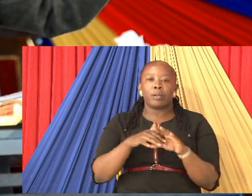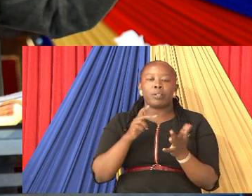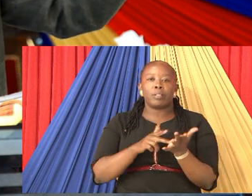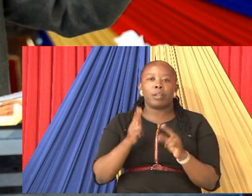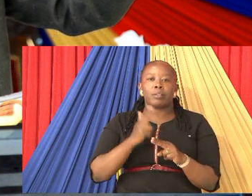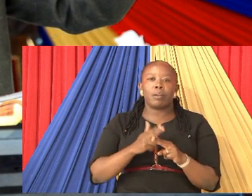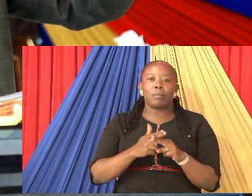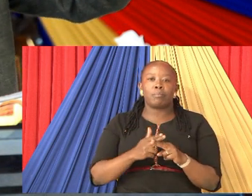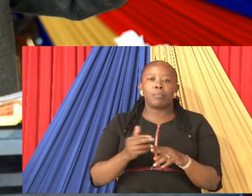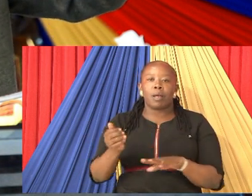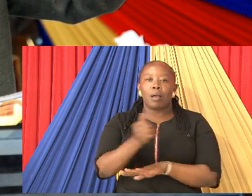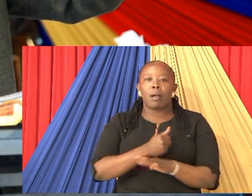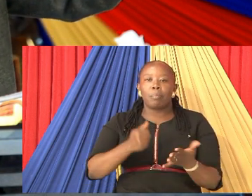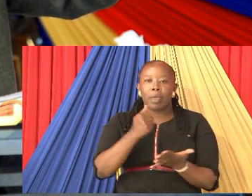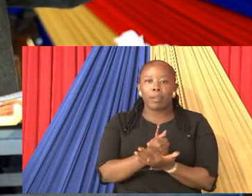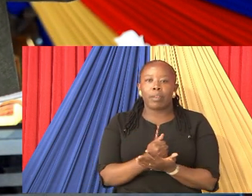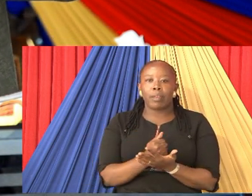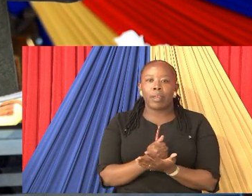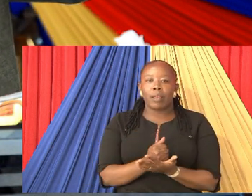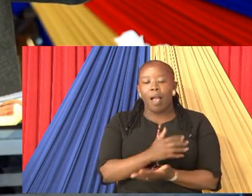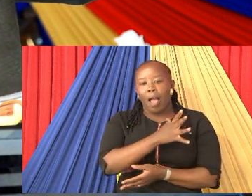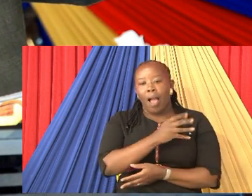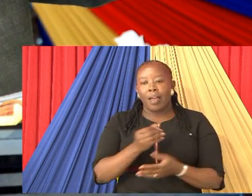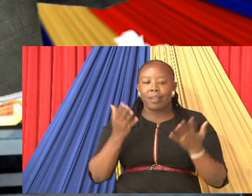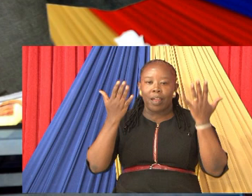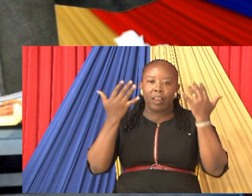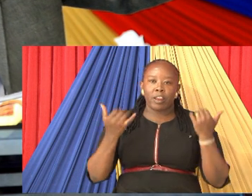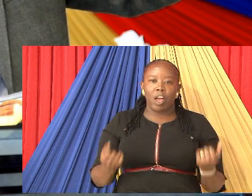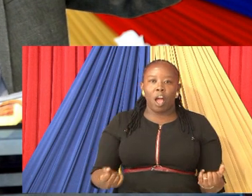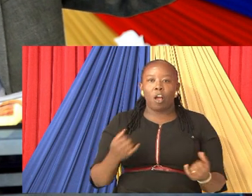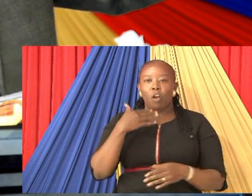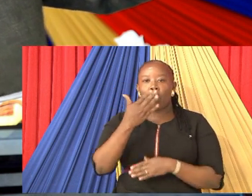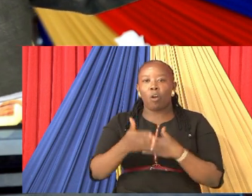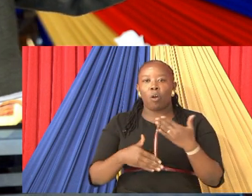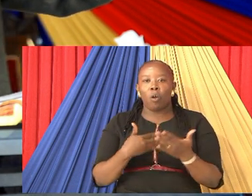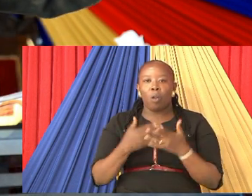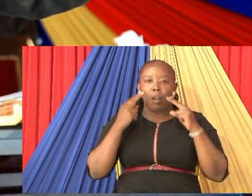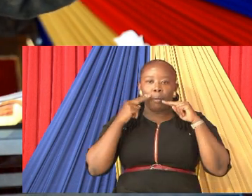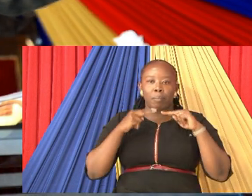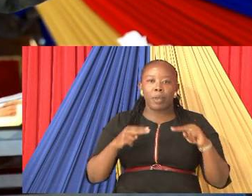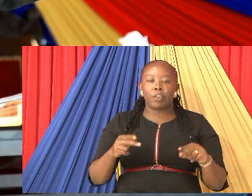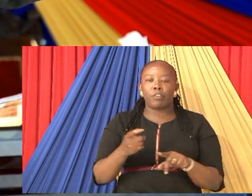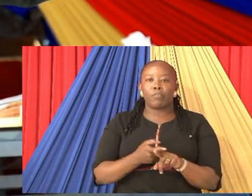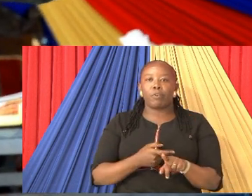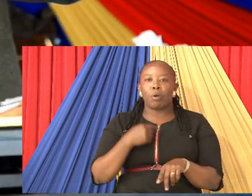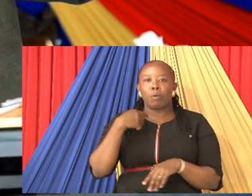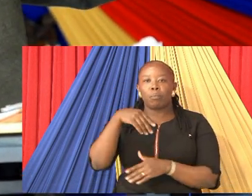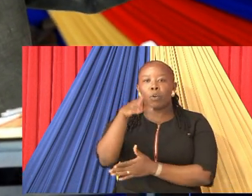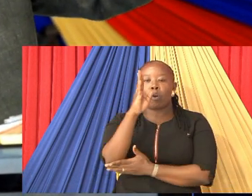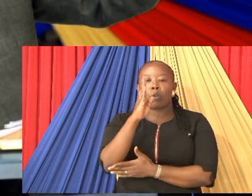tumeamini. Na sasa amani ya Mungu ipitayo fahamu zote iwahifadhi mioyo yenu na nia